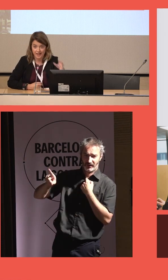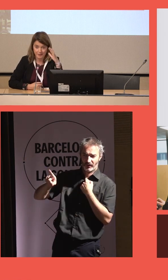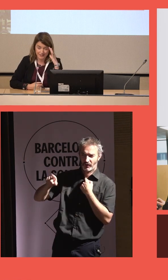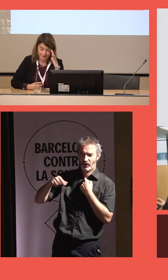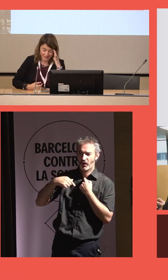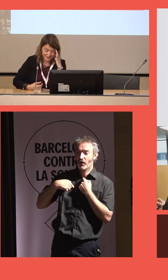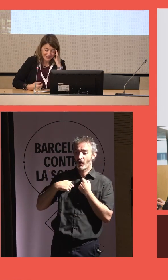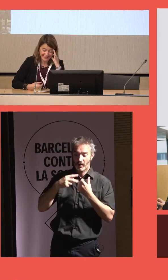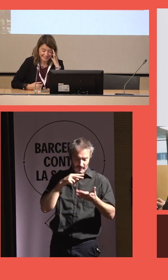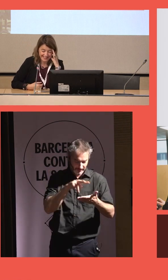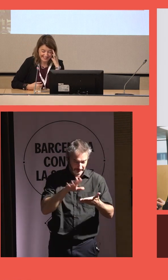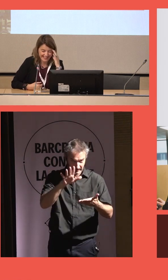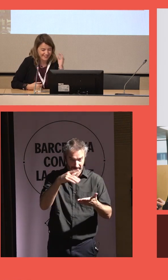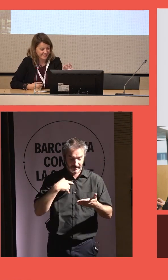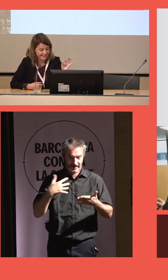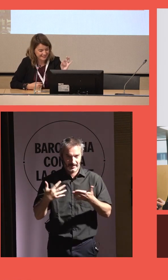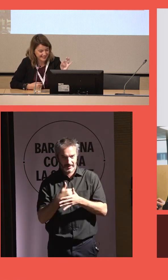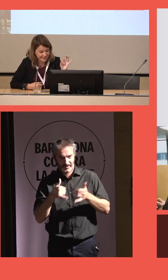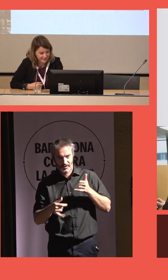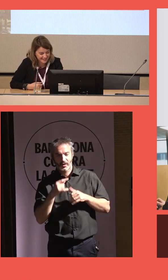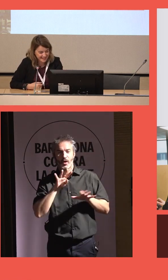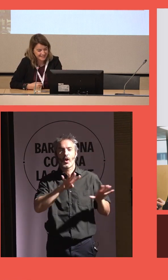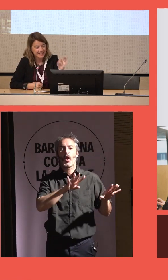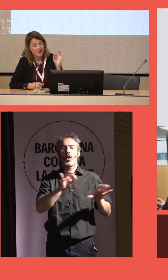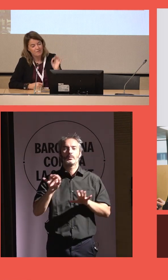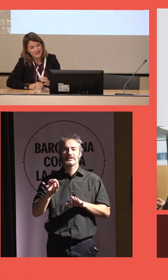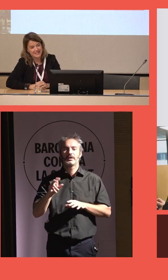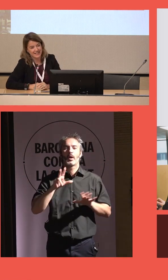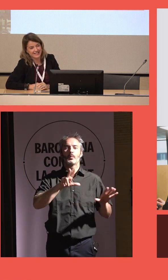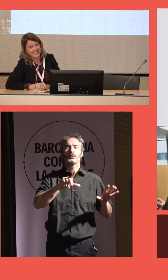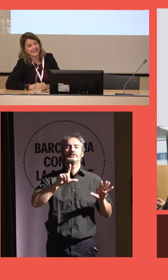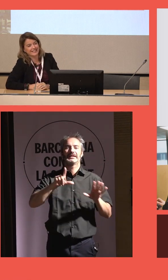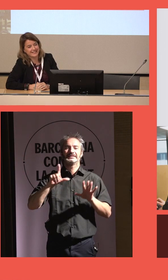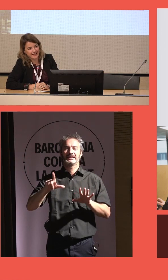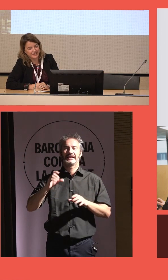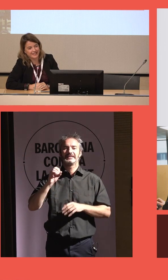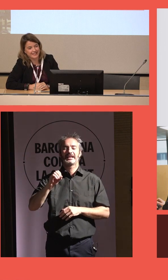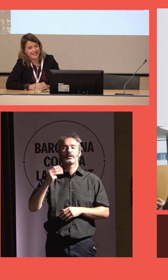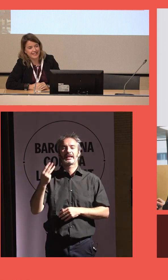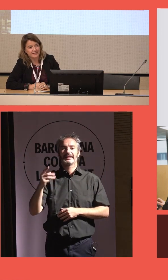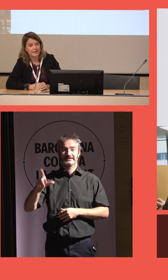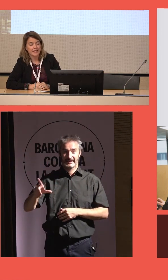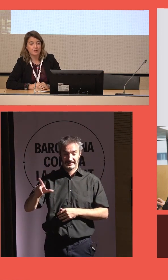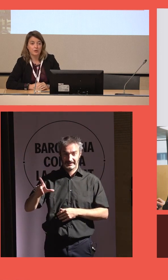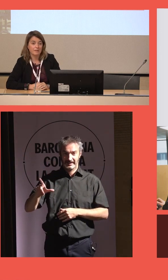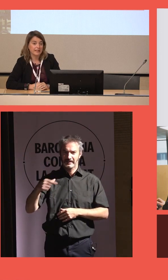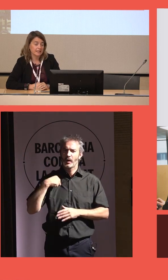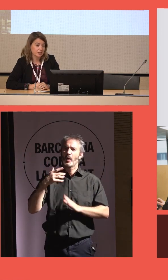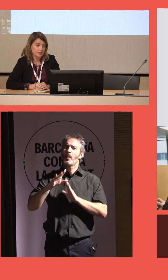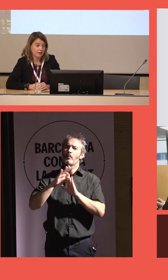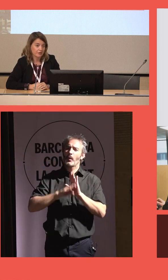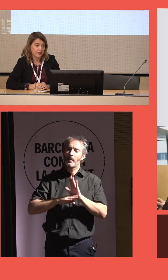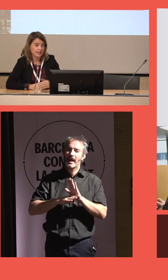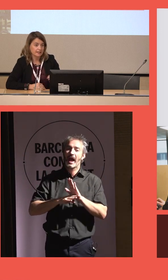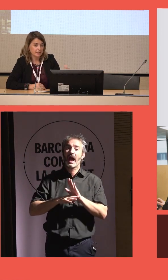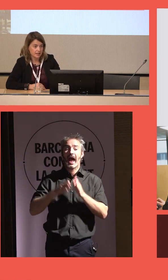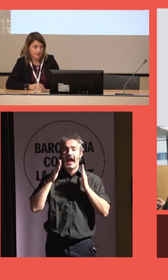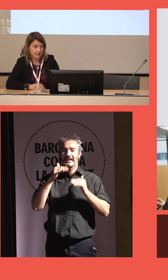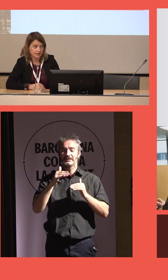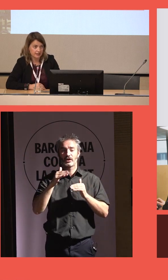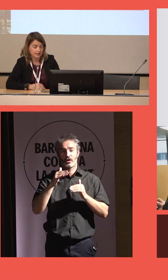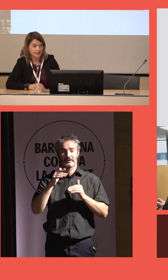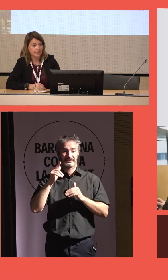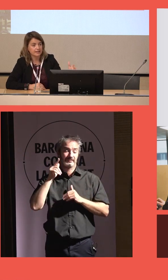llegiré perquè si m'equivoco ara em maten però és el 900 877 037 és un programa d'atenció telefònica